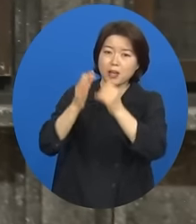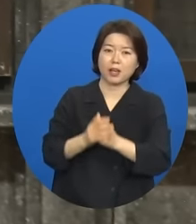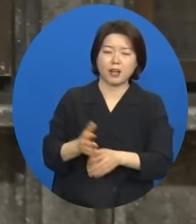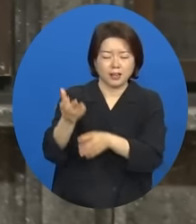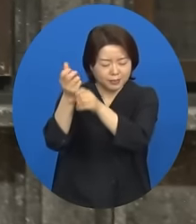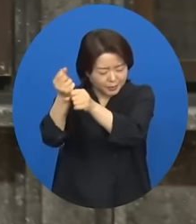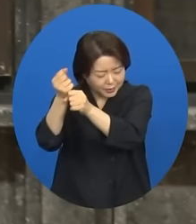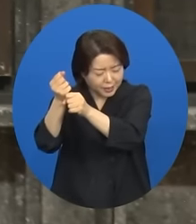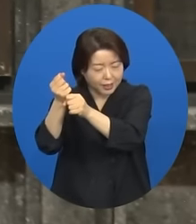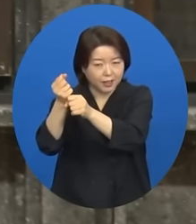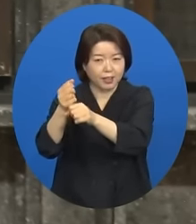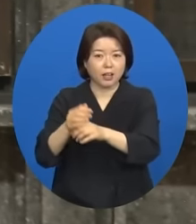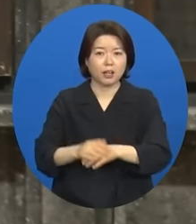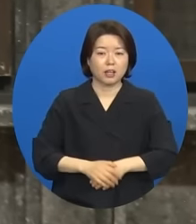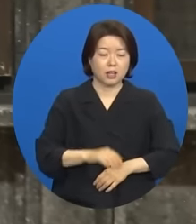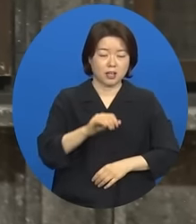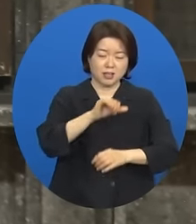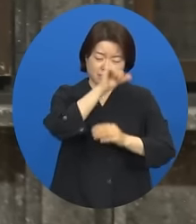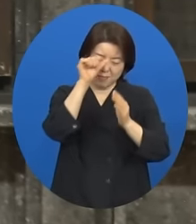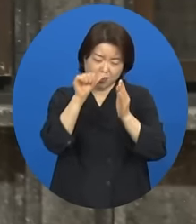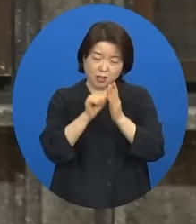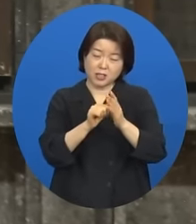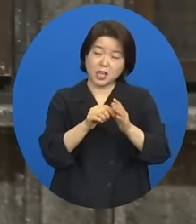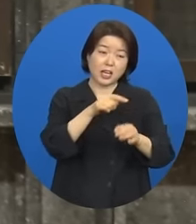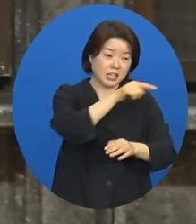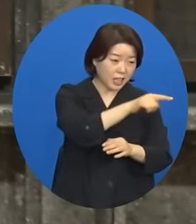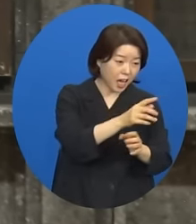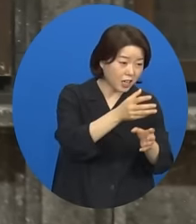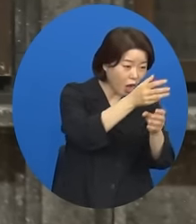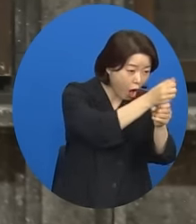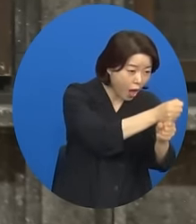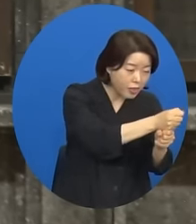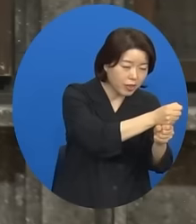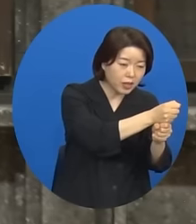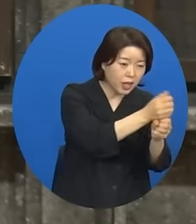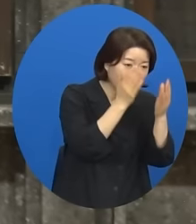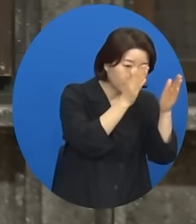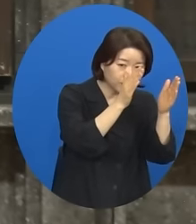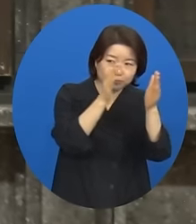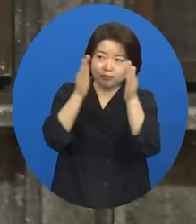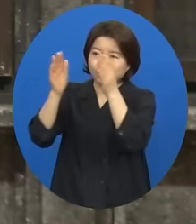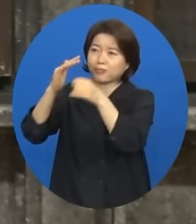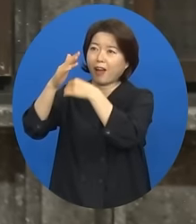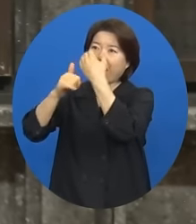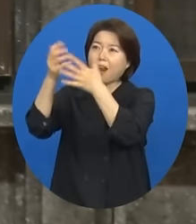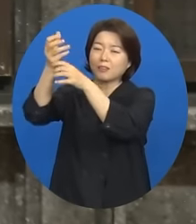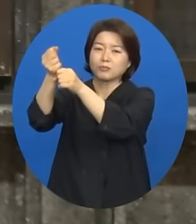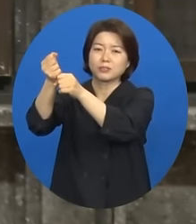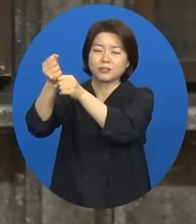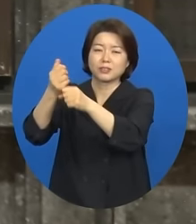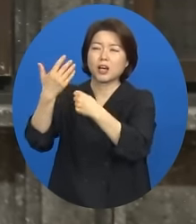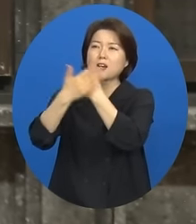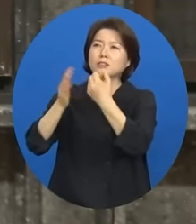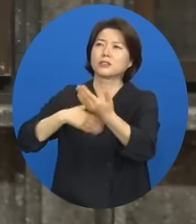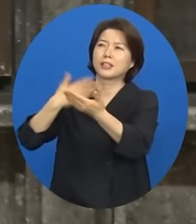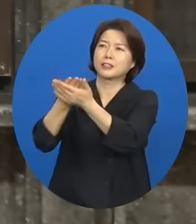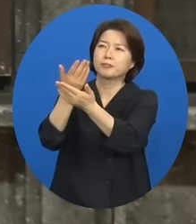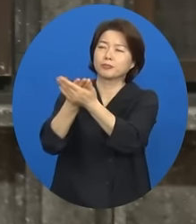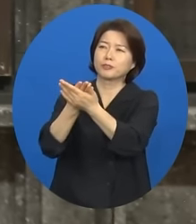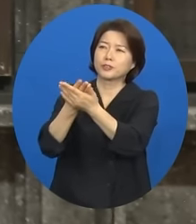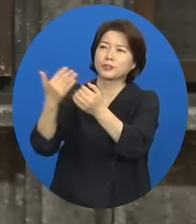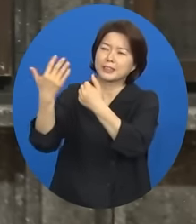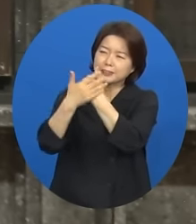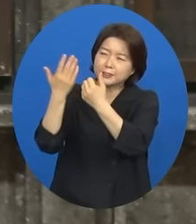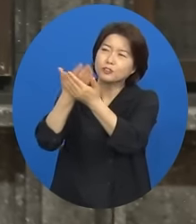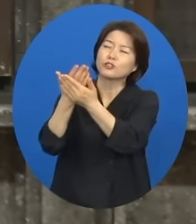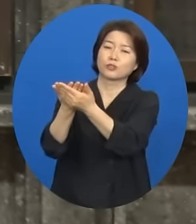거야. 평생 다른 것도 붙잡고 있다가 이제는 하나님께 매달리는 거야. 은총을 내게 부어주십시오. 저에게 호의를 베풀어